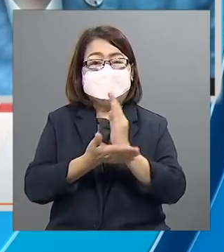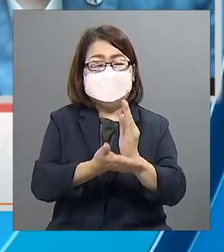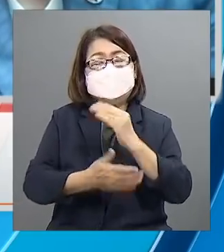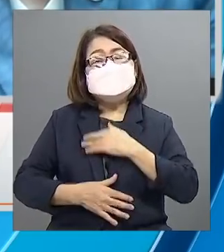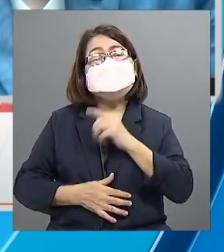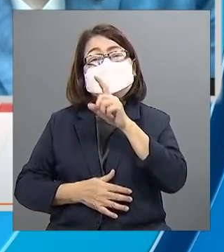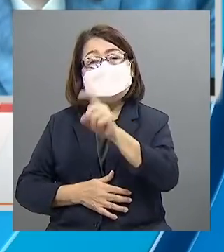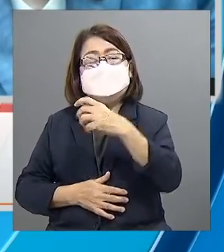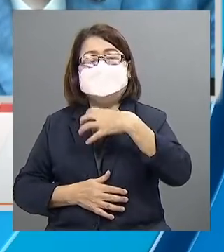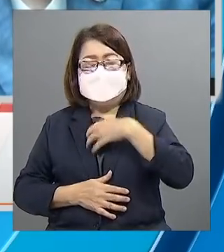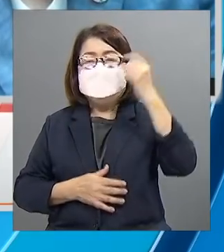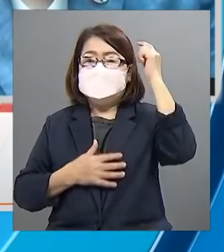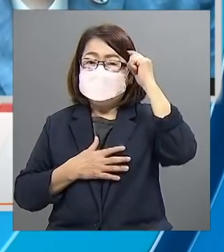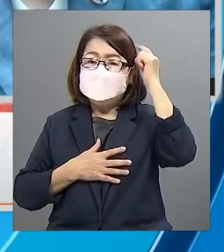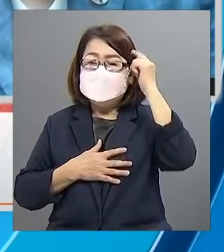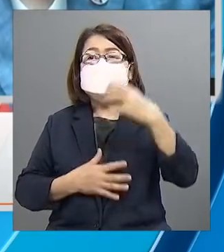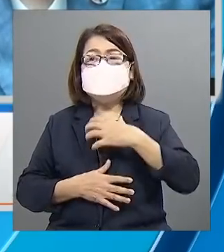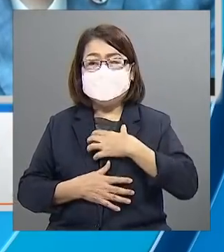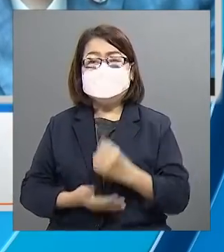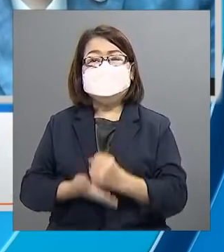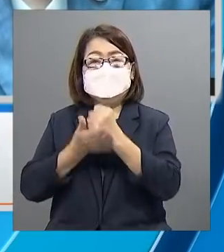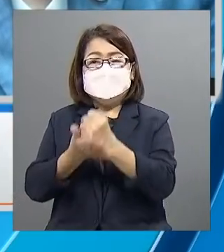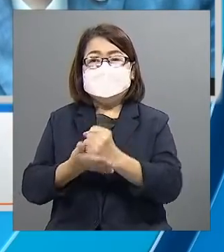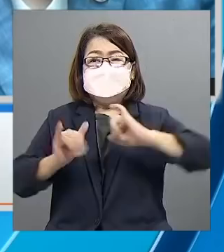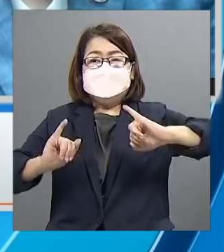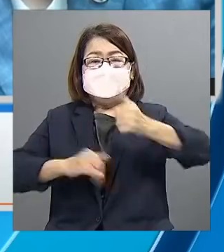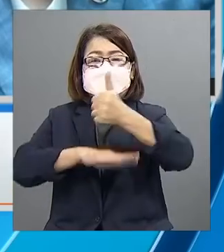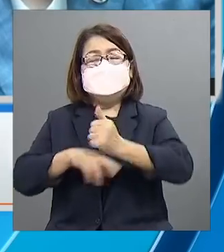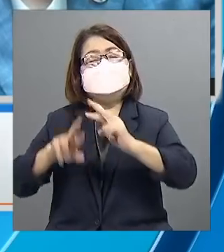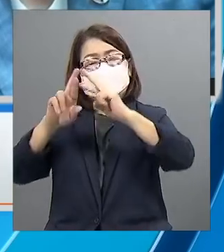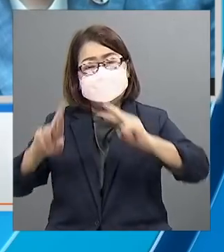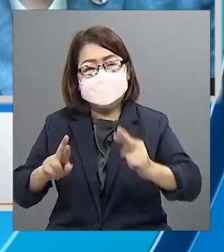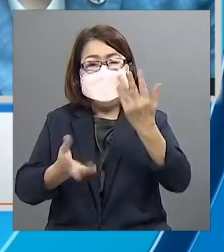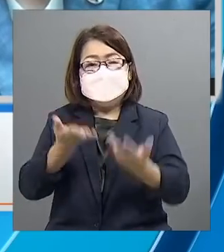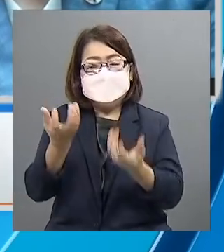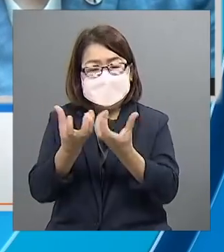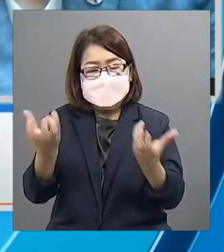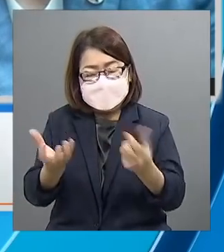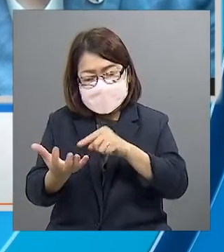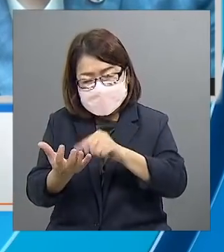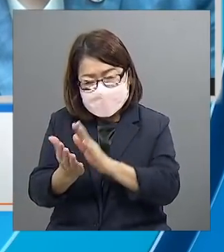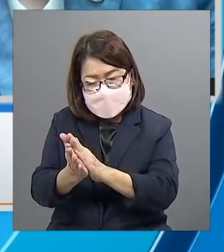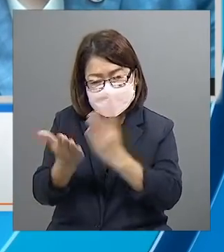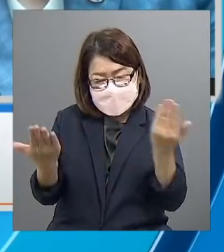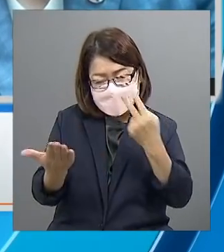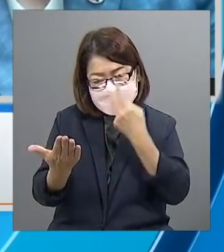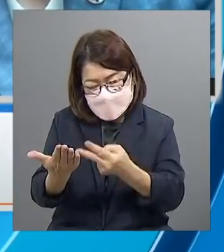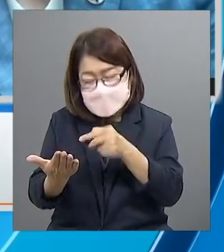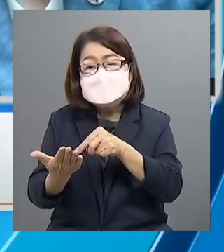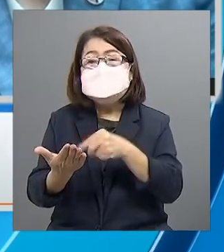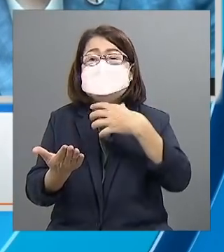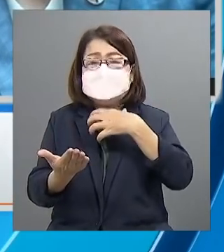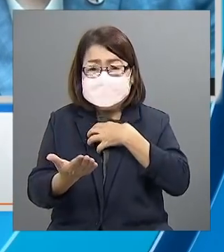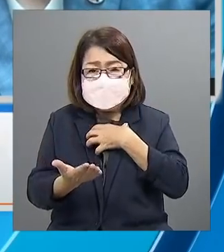เกิดจะอยากจะช่วยเนี่ยผู้ประกอบการหรือว่าของที่จะอยู่ในกล่องเนี่ยนะครับพอเห็นปุ๊บแล้วถ้าจะส่งนี่คือติดต่อไปที่จุฬาลงกรณ์มหาวิทยาลั